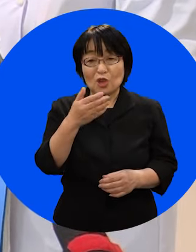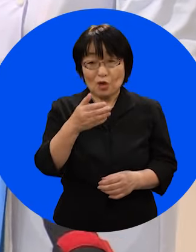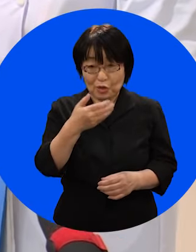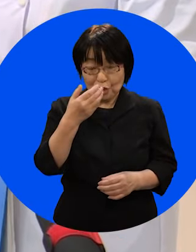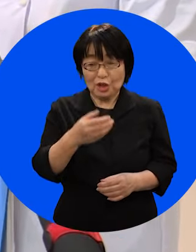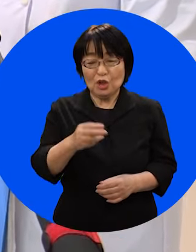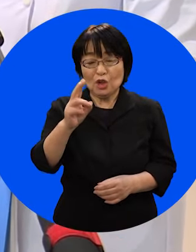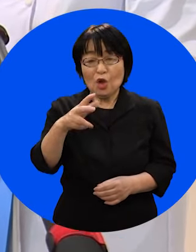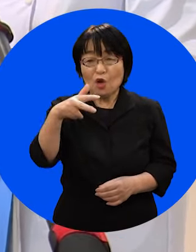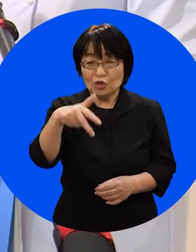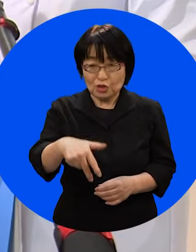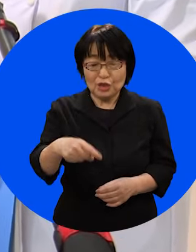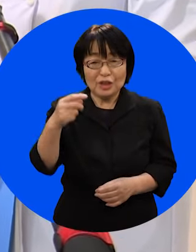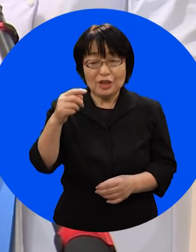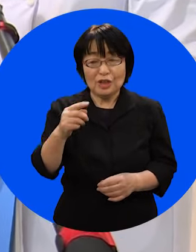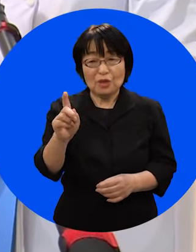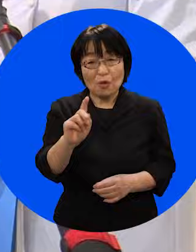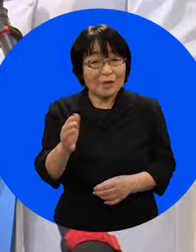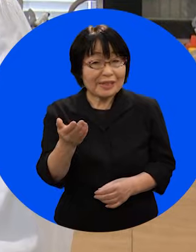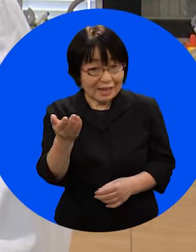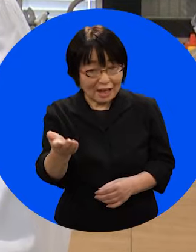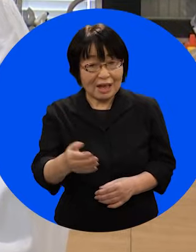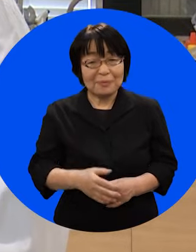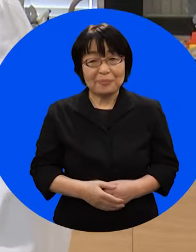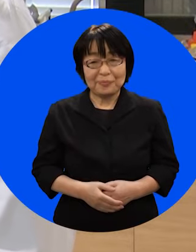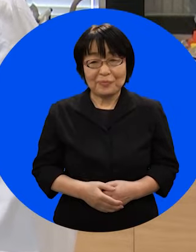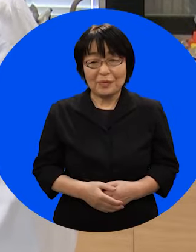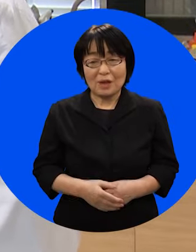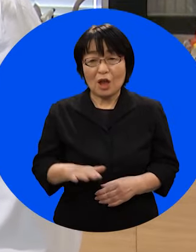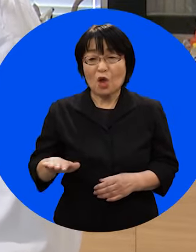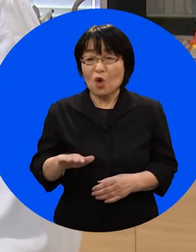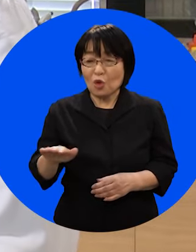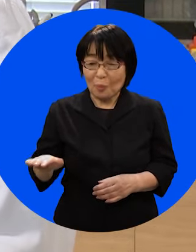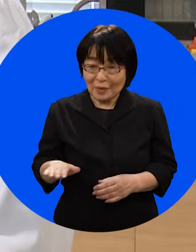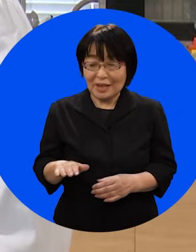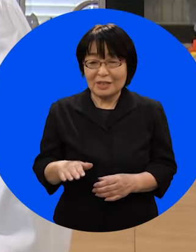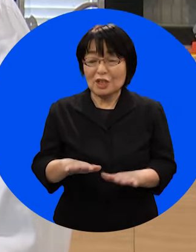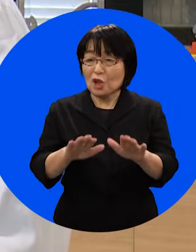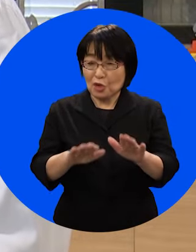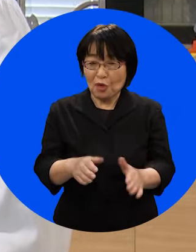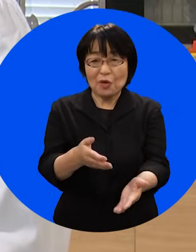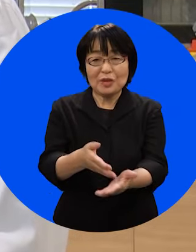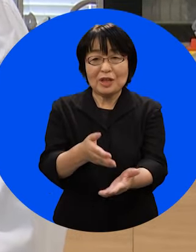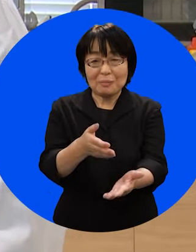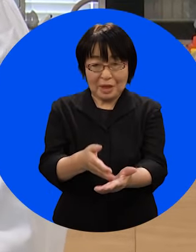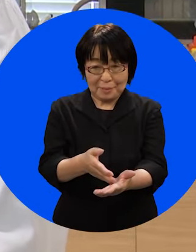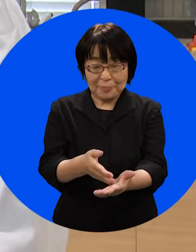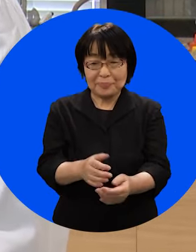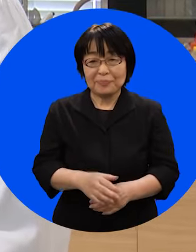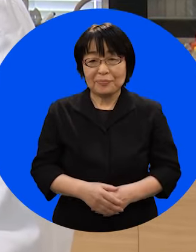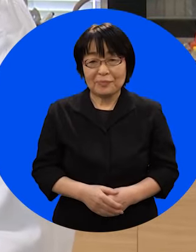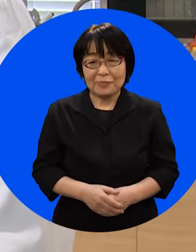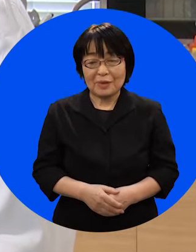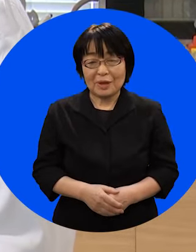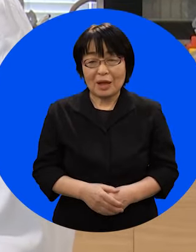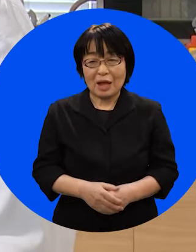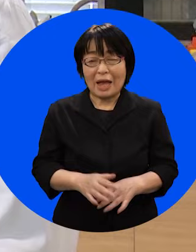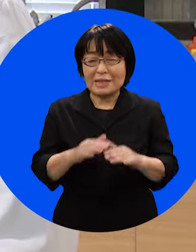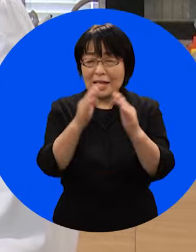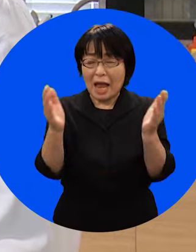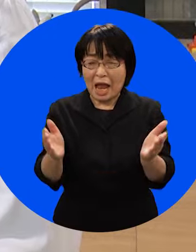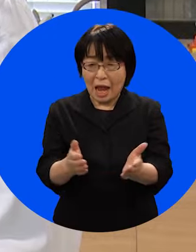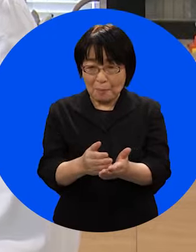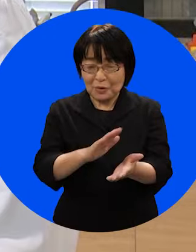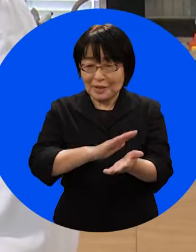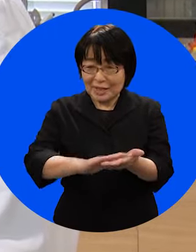ては先生はどのように思われていますか？ 子どもたちには今日お話ししましたけど、まずは食べ残さないっていうこと